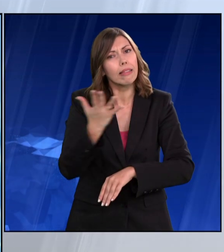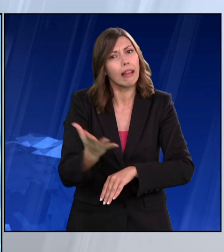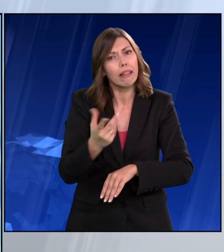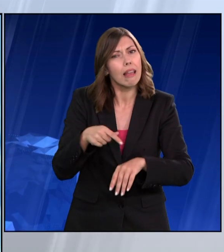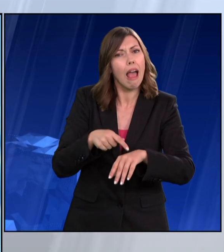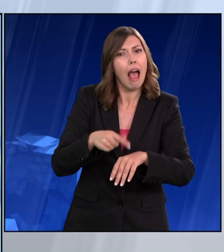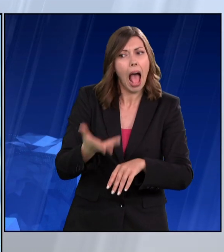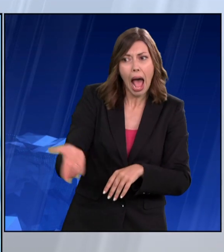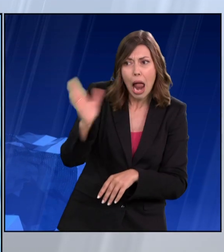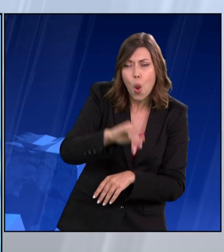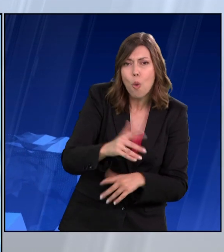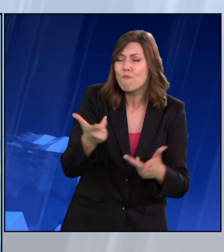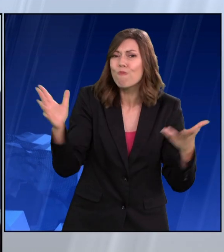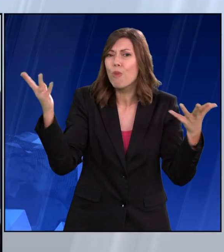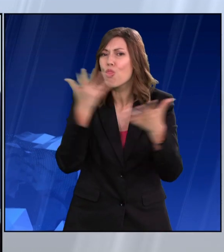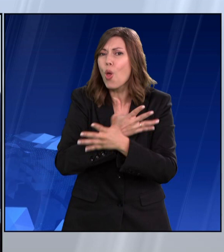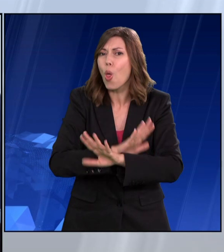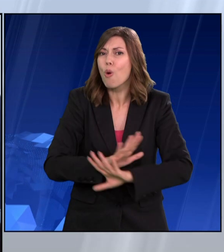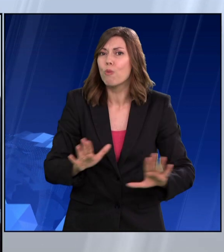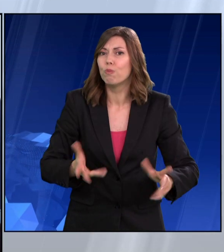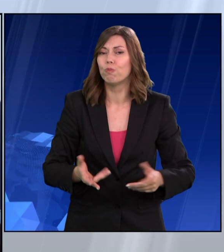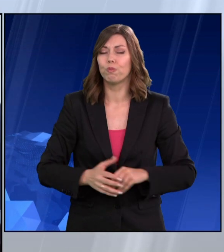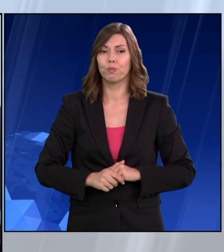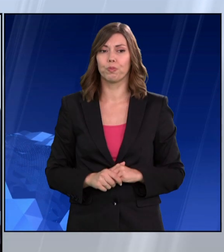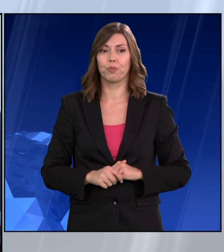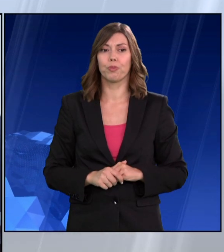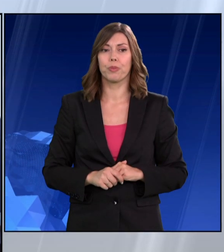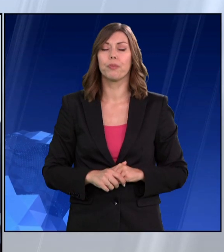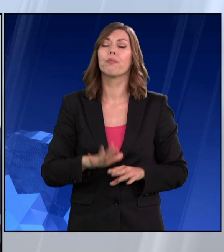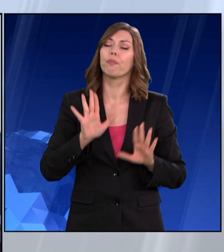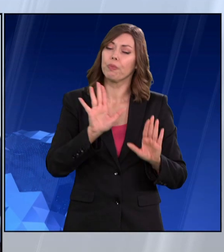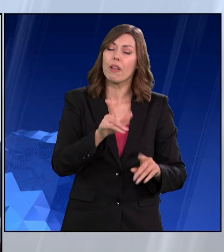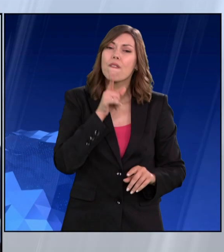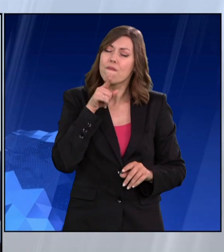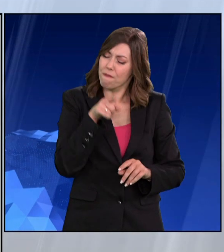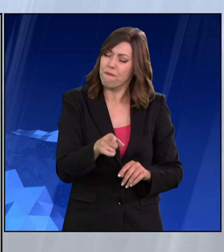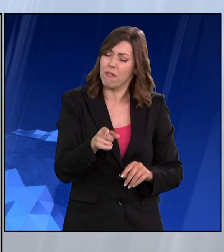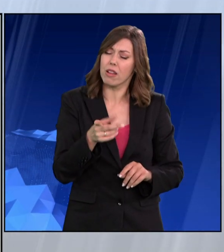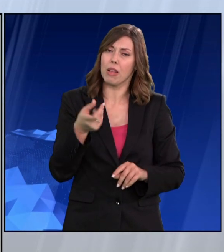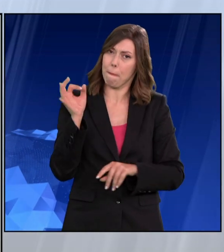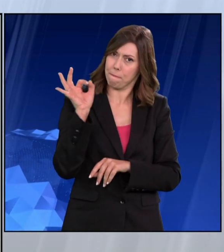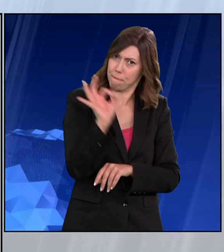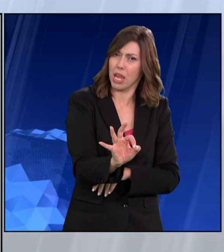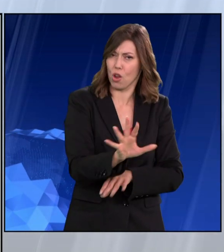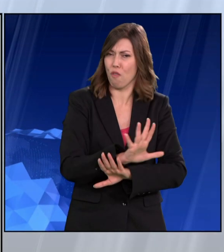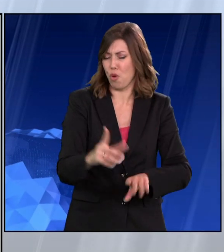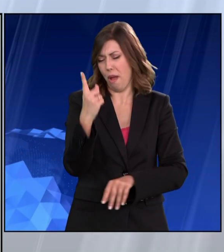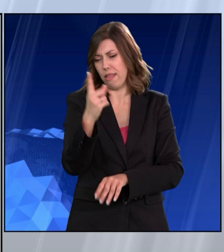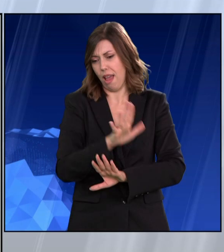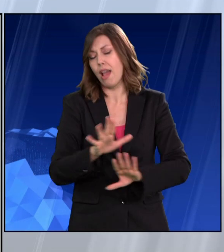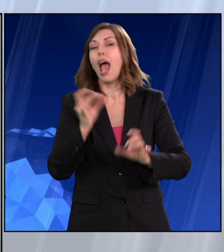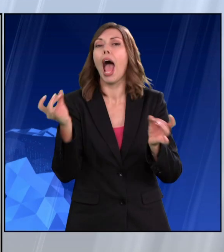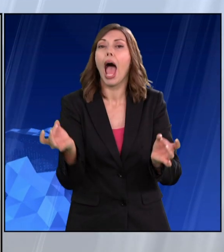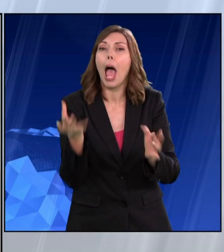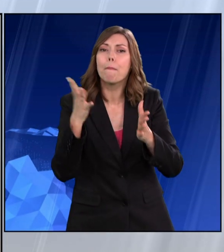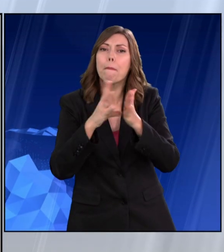ο στρεπτόκοκκος που δημιουργεί προβλήματα και στο δέρμα? Ο ίδιος ο στρεπτόκοκκος είναι αυτός, ο οποίος αν βρει κάποια πληγή, έστω